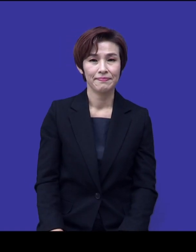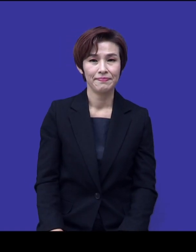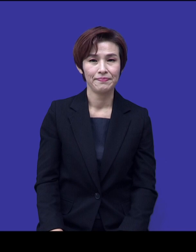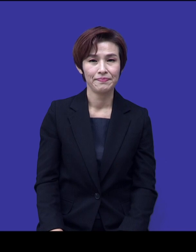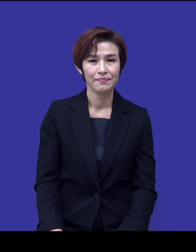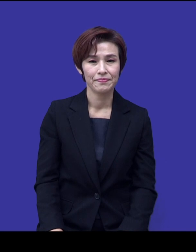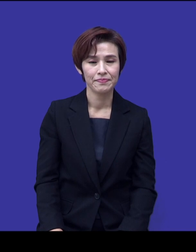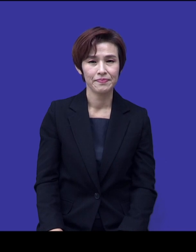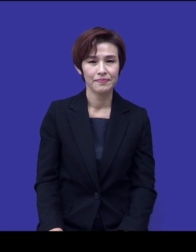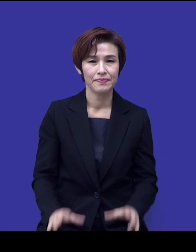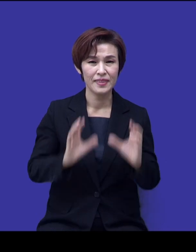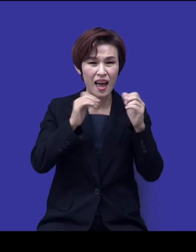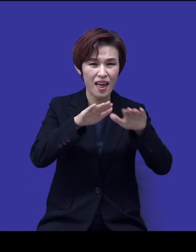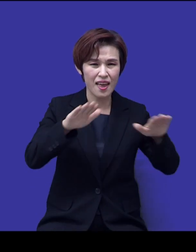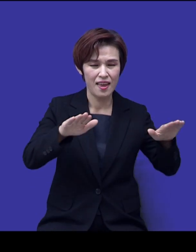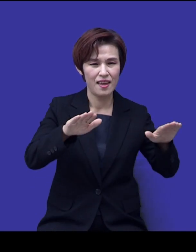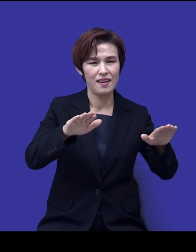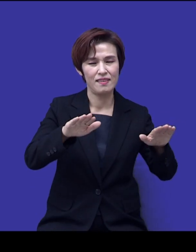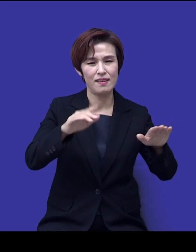그러니까 아이들한테 미안하고